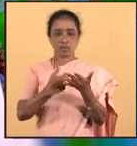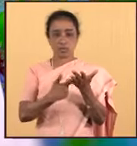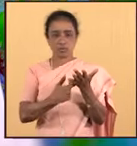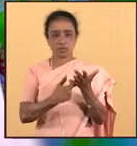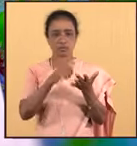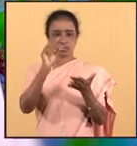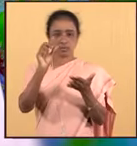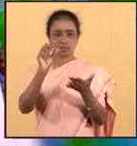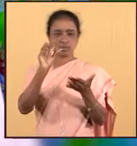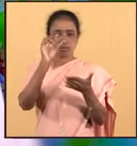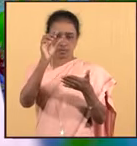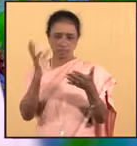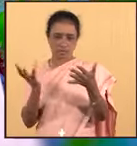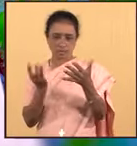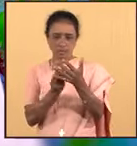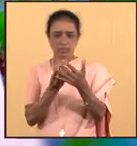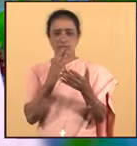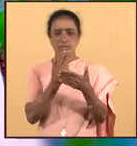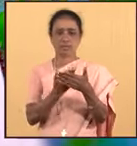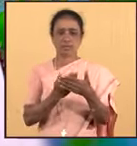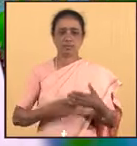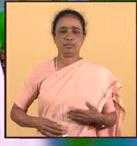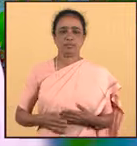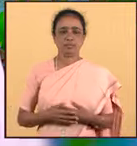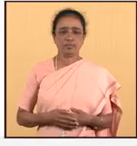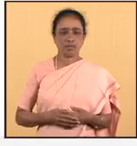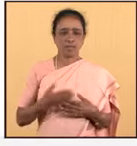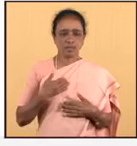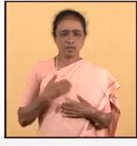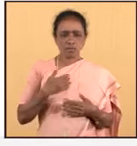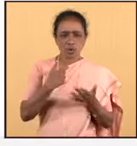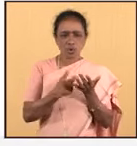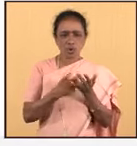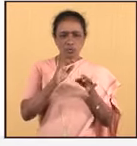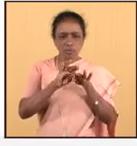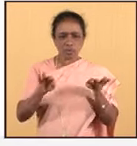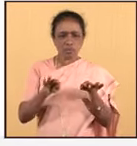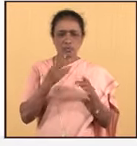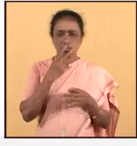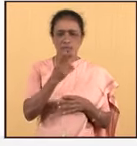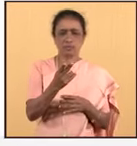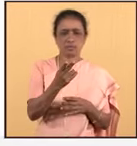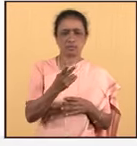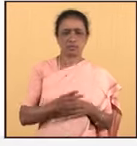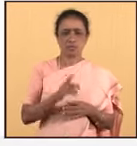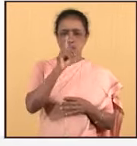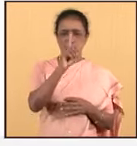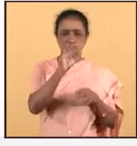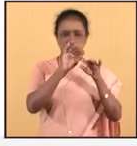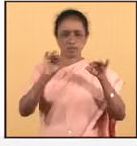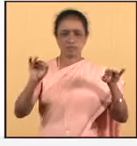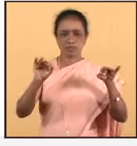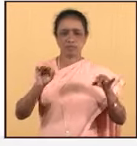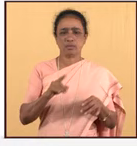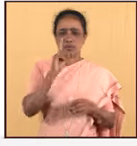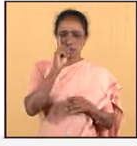திருத்தப்படி எனது சமய சார்பற்ற இந்த சொல் எனது சேர்க்கப்பட்டது அப்படின்னு சொல்லியிருக்கோம். இப்போ இந்த அரசியலமைப்பு பிரிவுன்னு பார்த்தோம் அப்படின்னா,